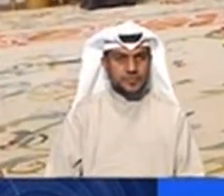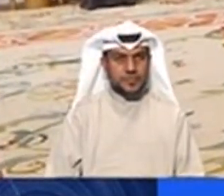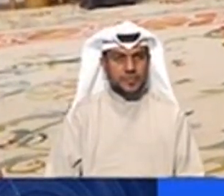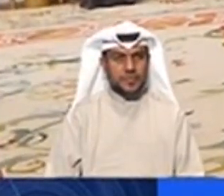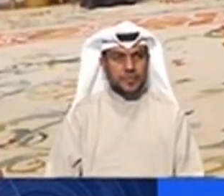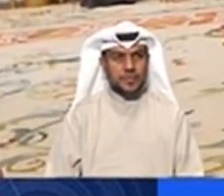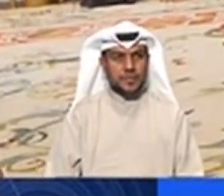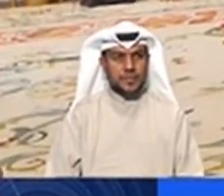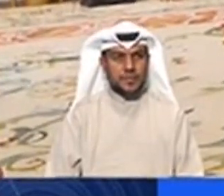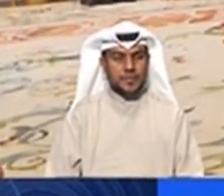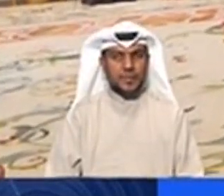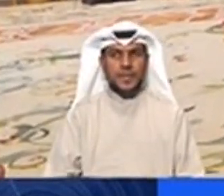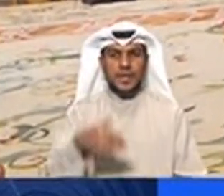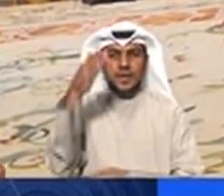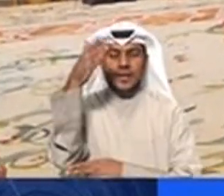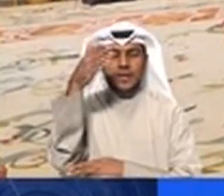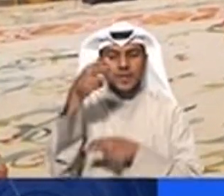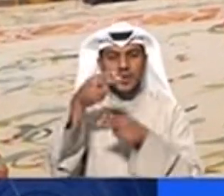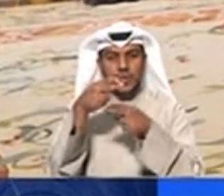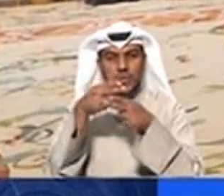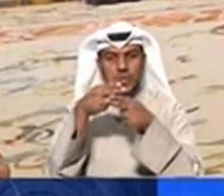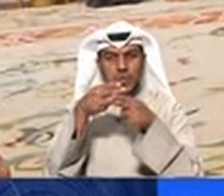you the letter of credence